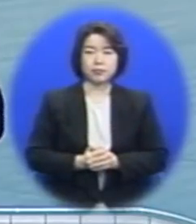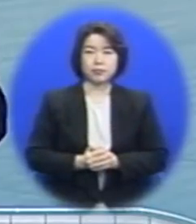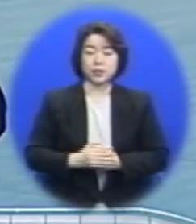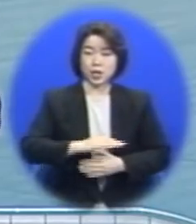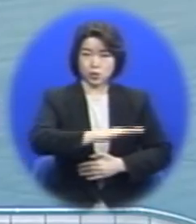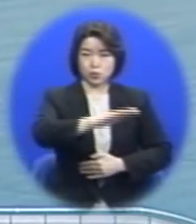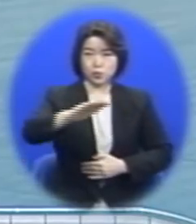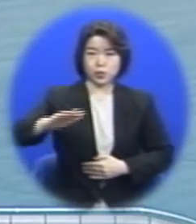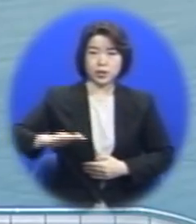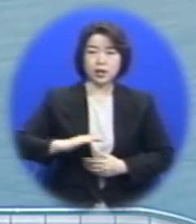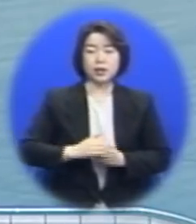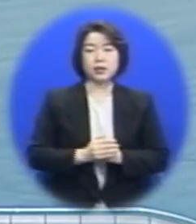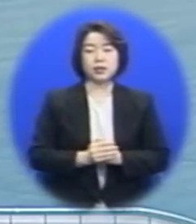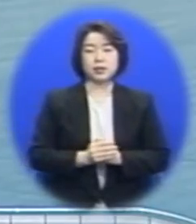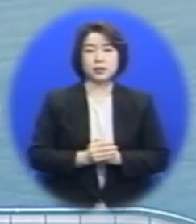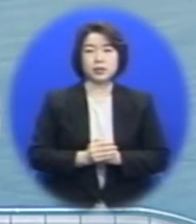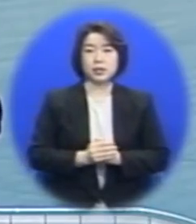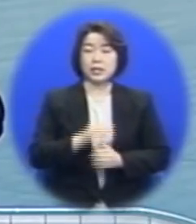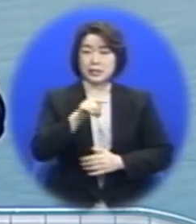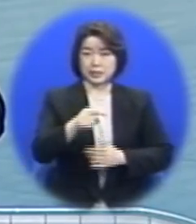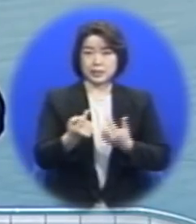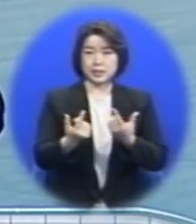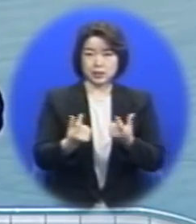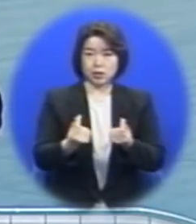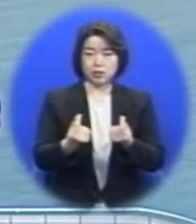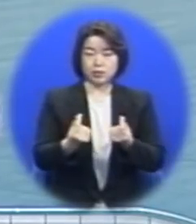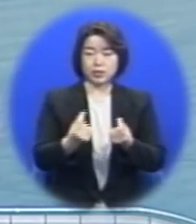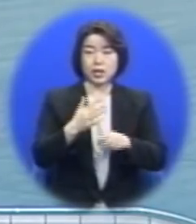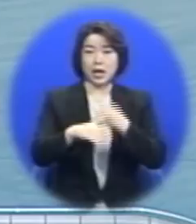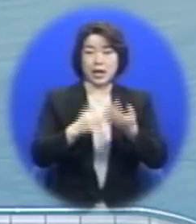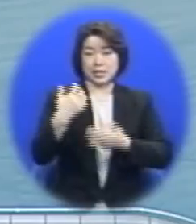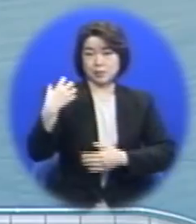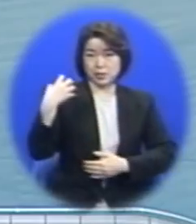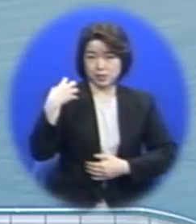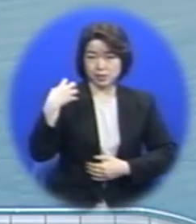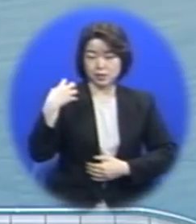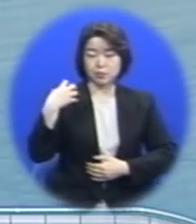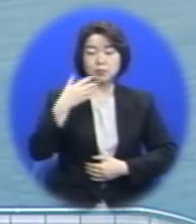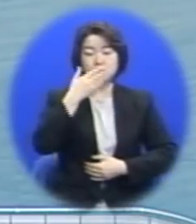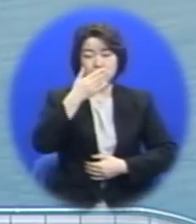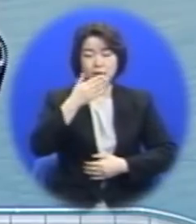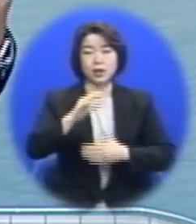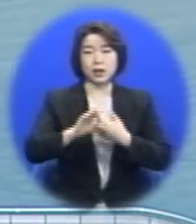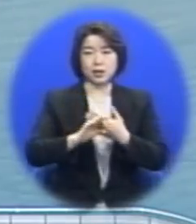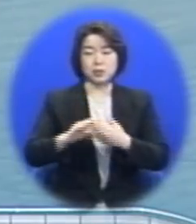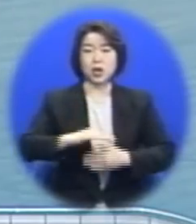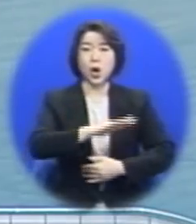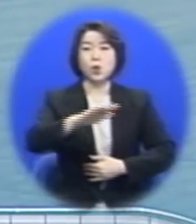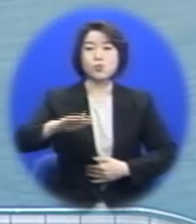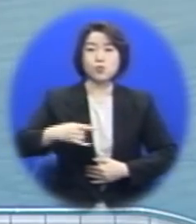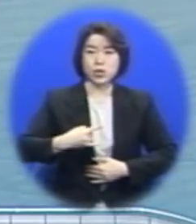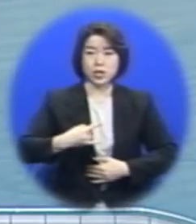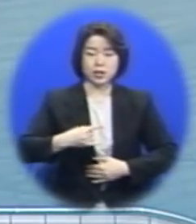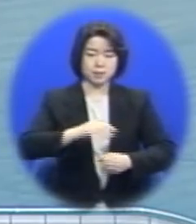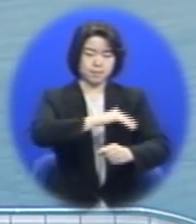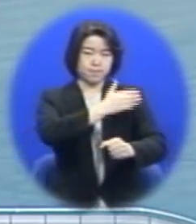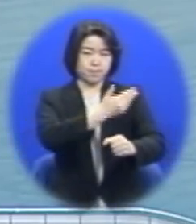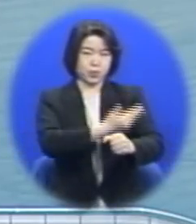우리가 그와 같은 사명을 감당하게 되면 우리에게는 권세가